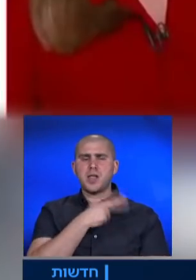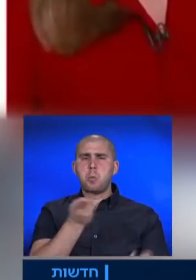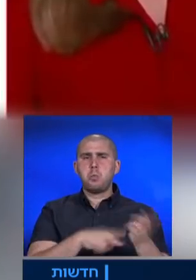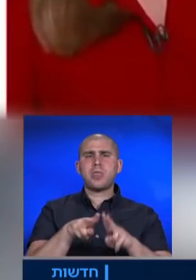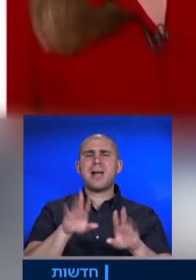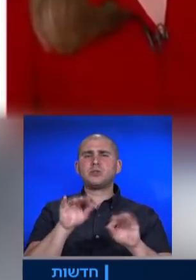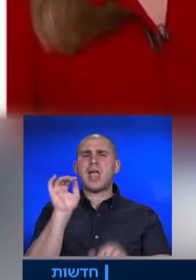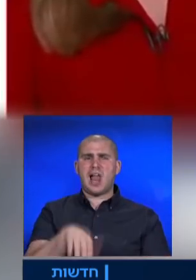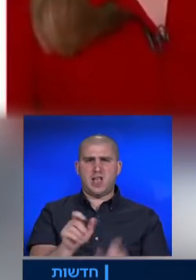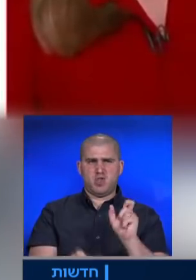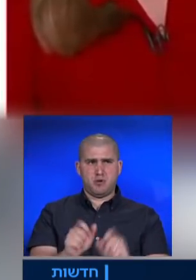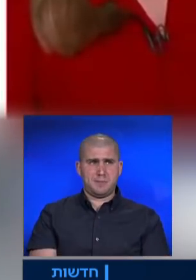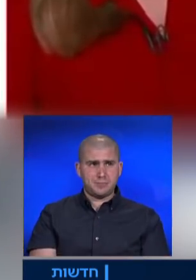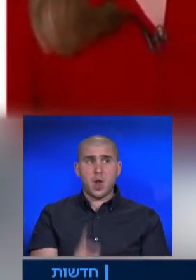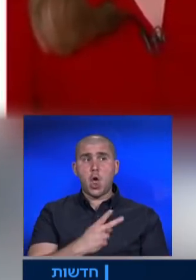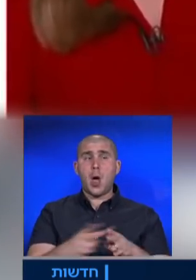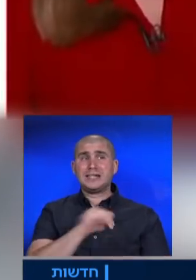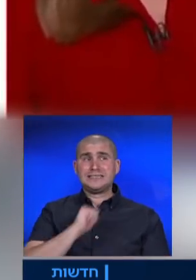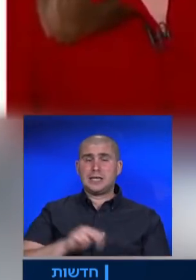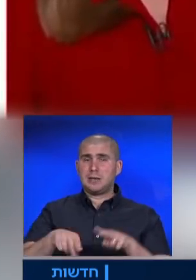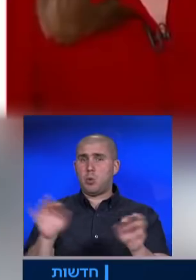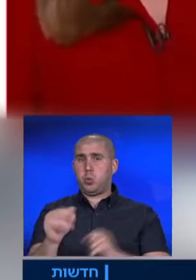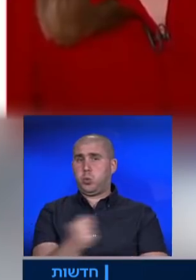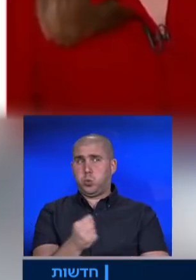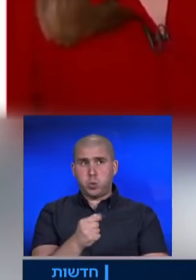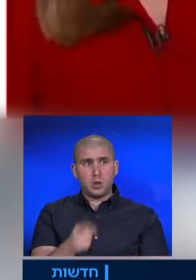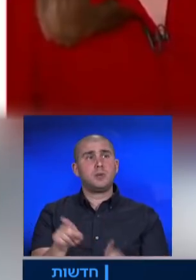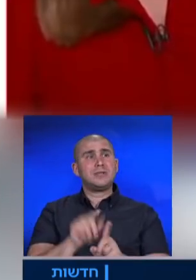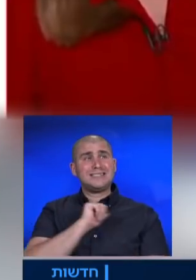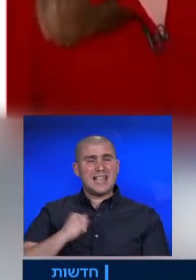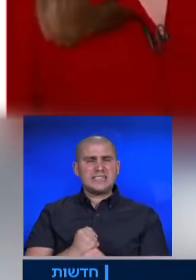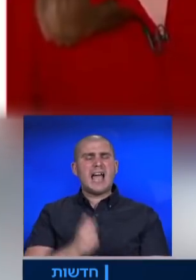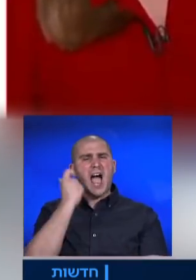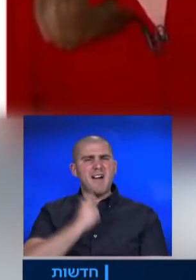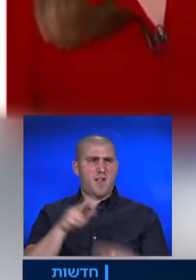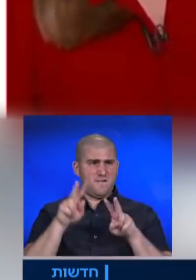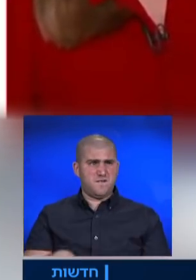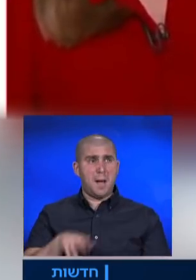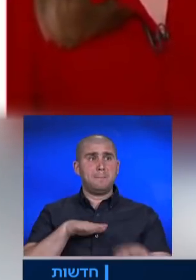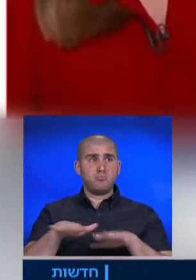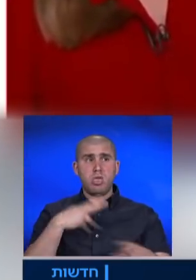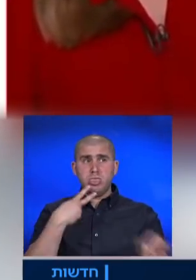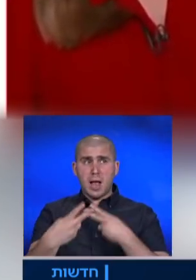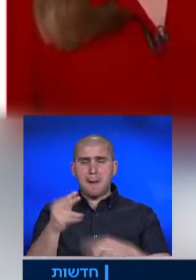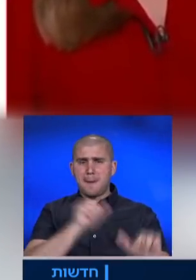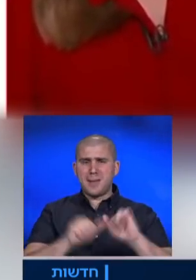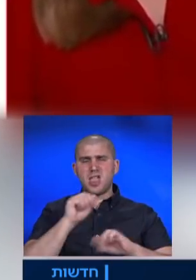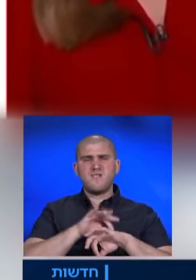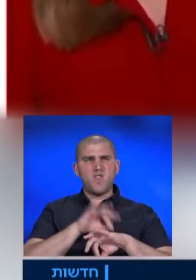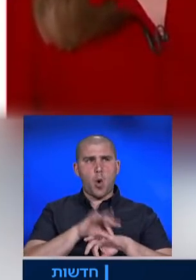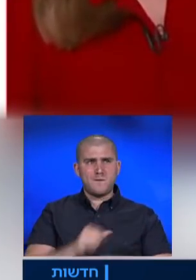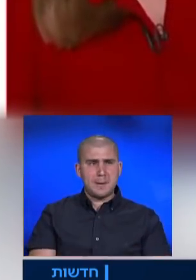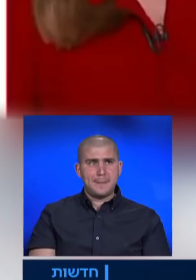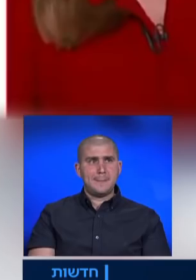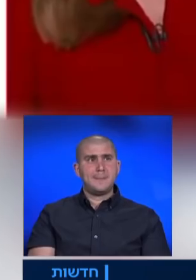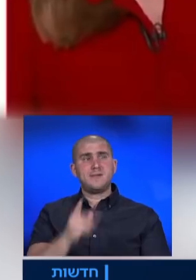Not just that China mishandled this, but of serious Chinese wrongdoing, of the government retaliating against scientists and doctors who tried to